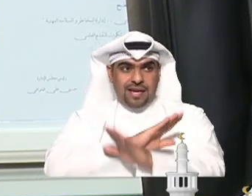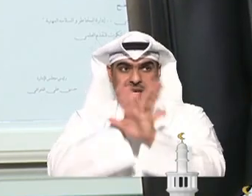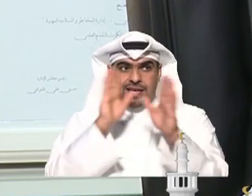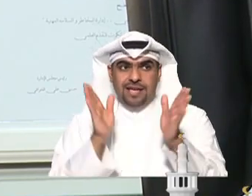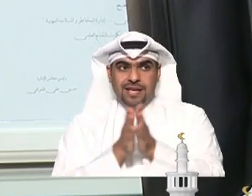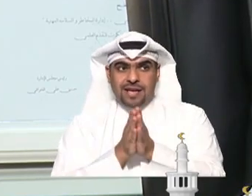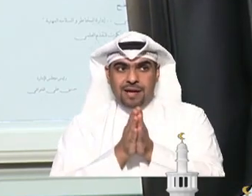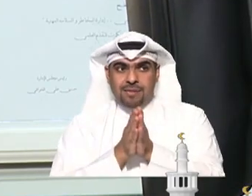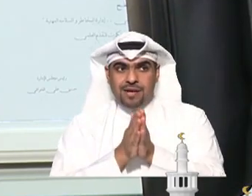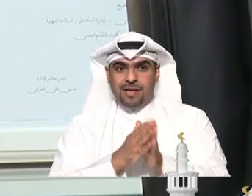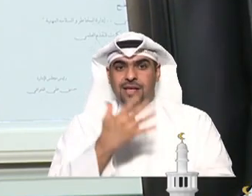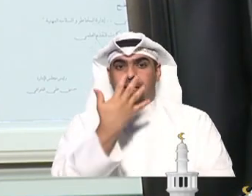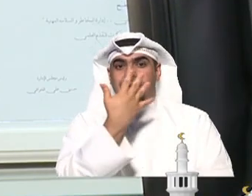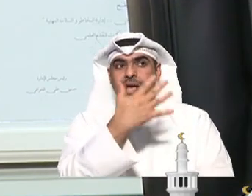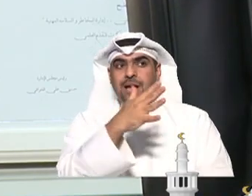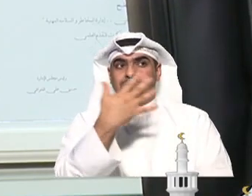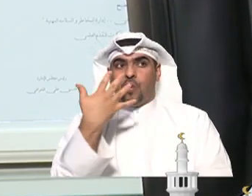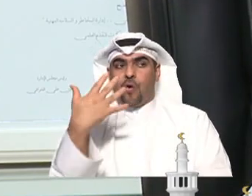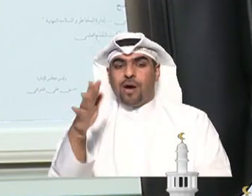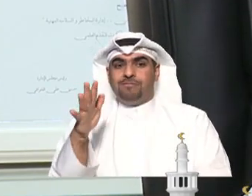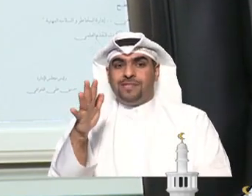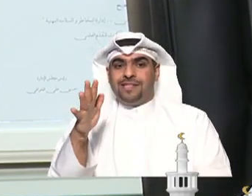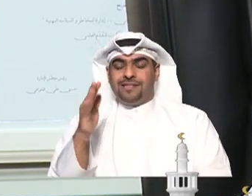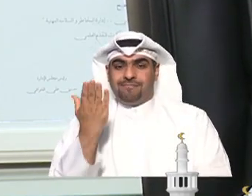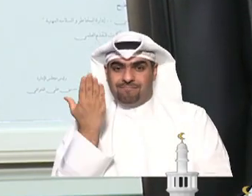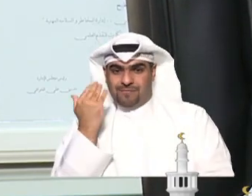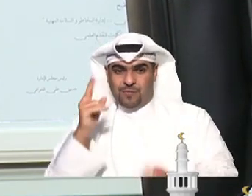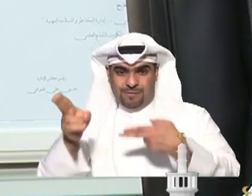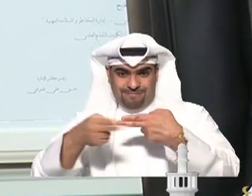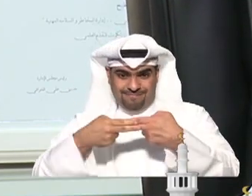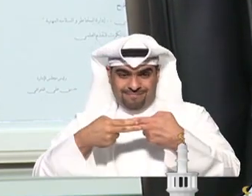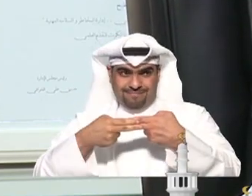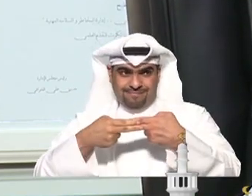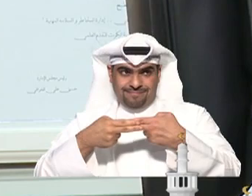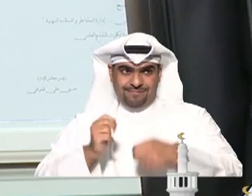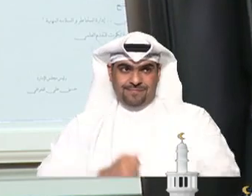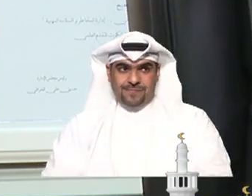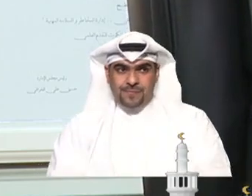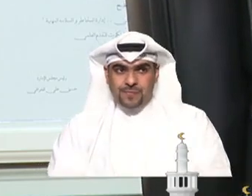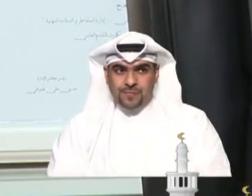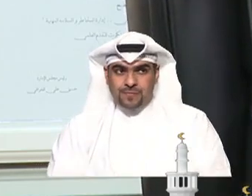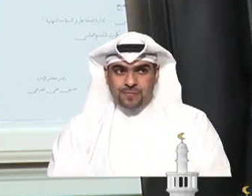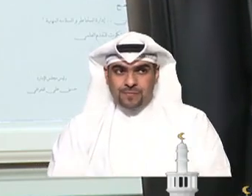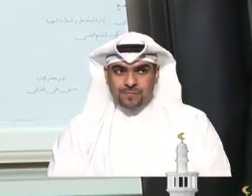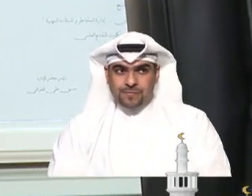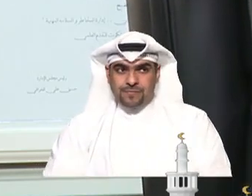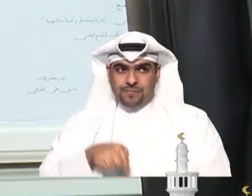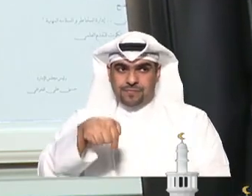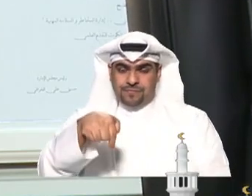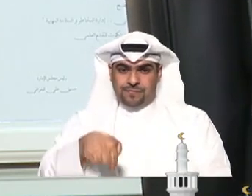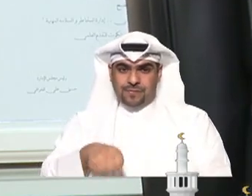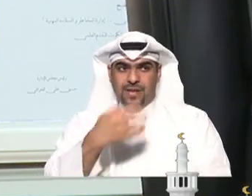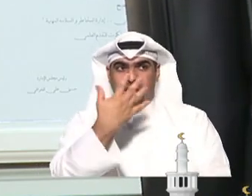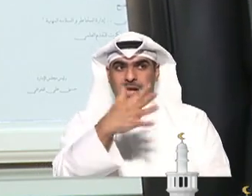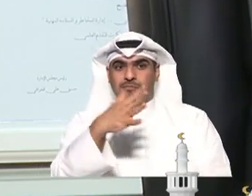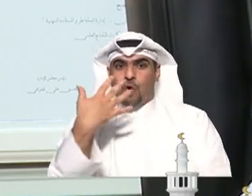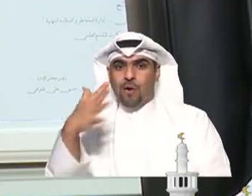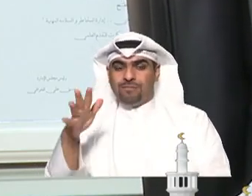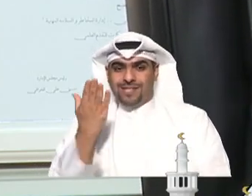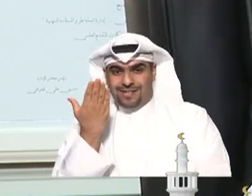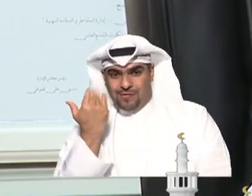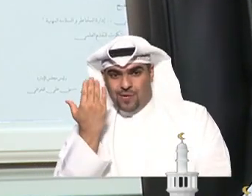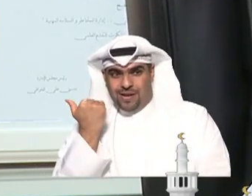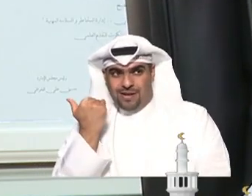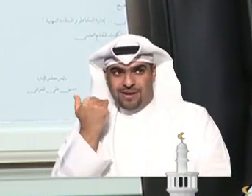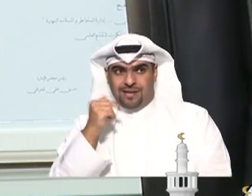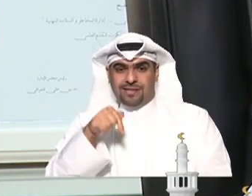بحدود 55 ملف تم رفع الرمز عنهم، بدليل يعني معناته أن هناك 55 صاحب عمل جو